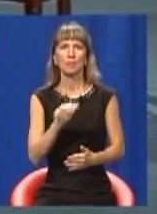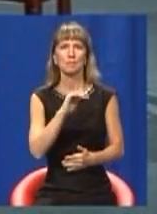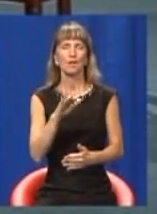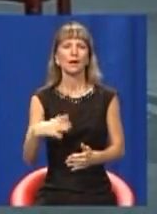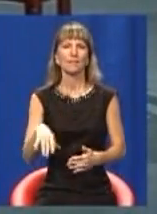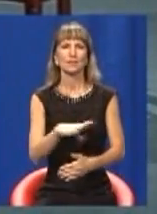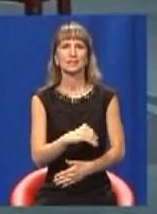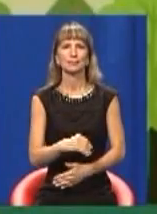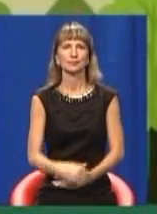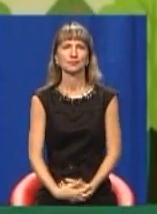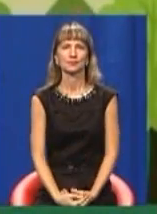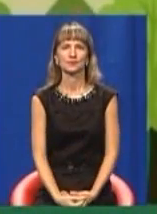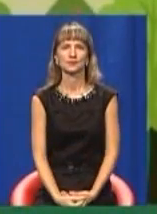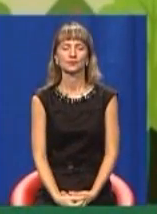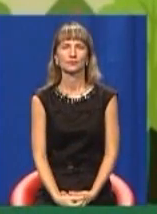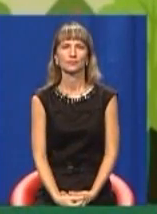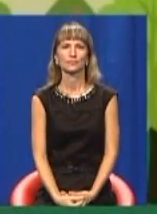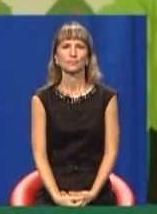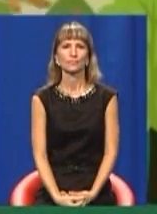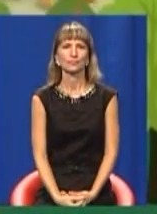всем. Пока.